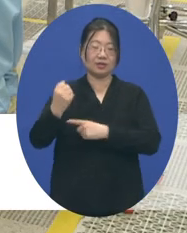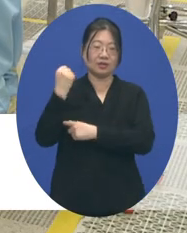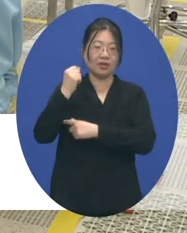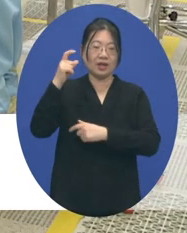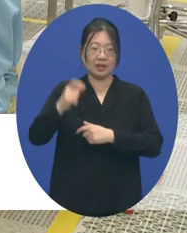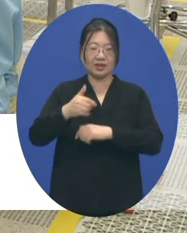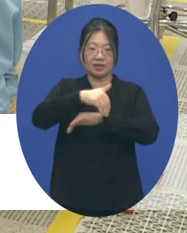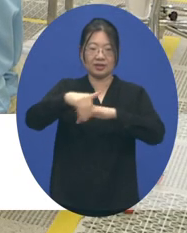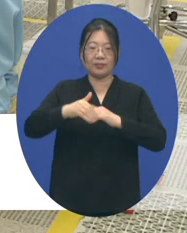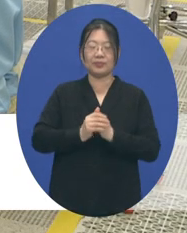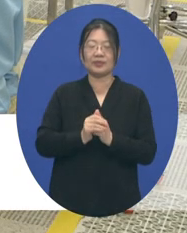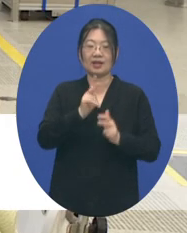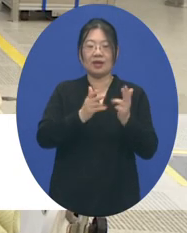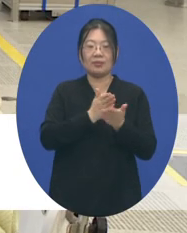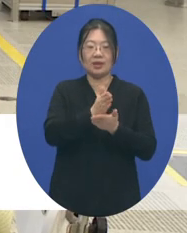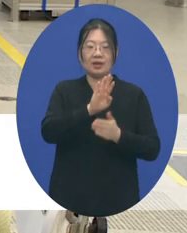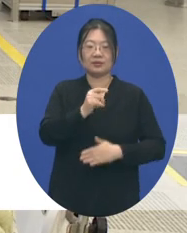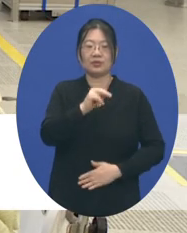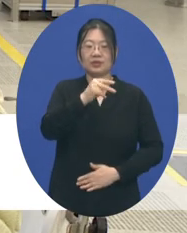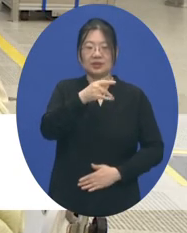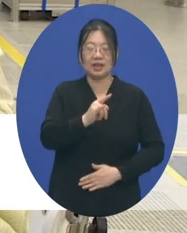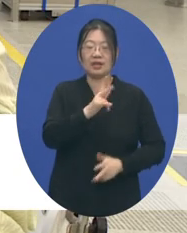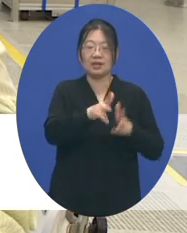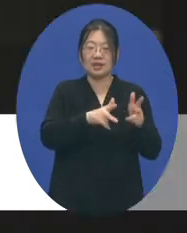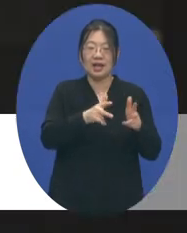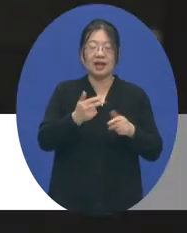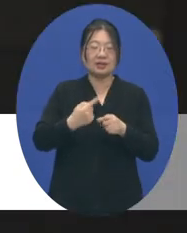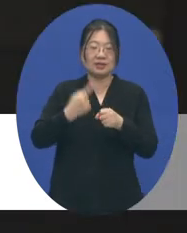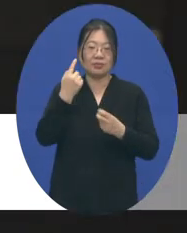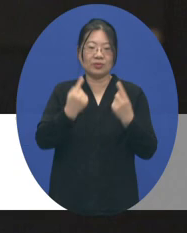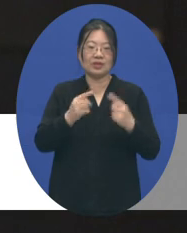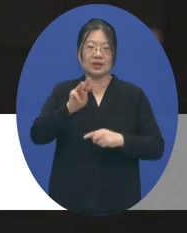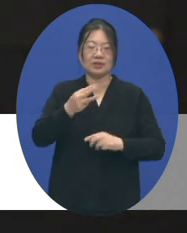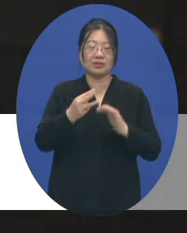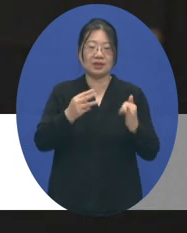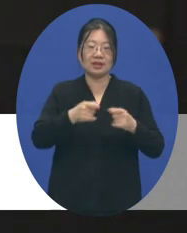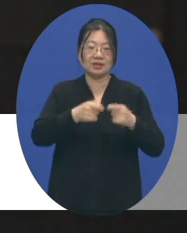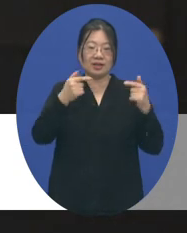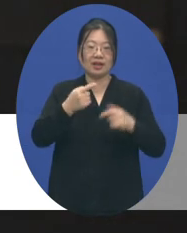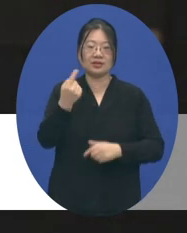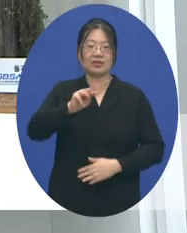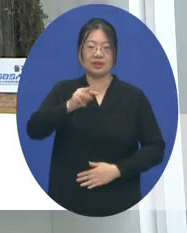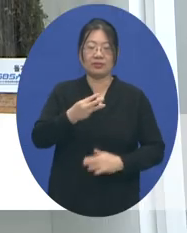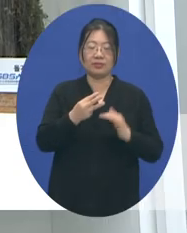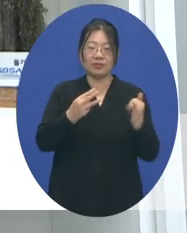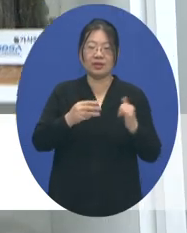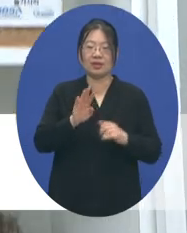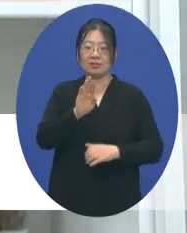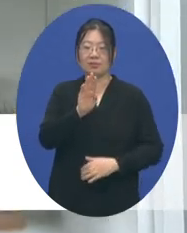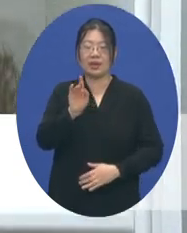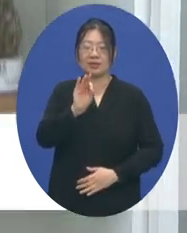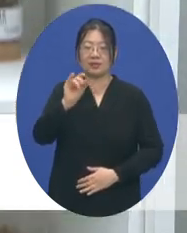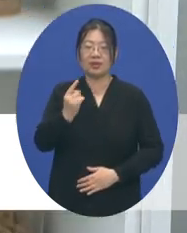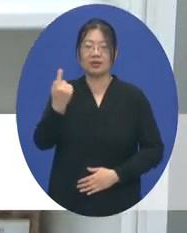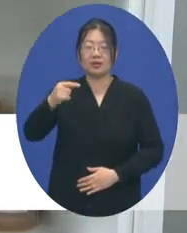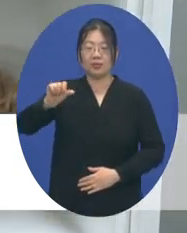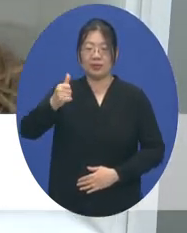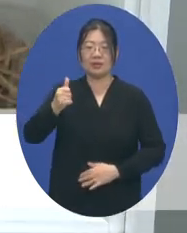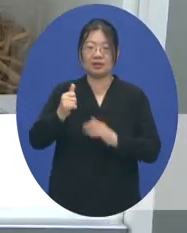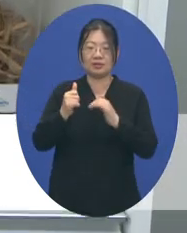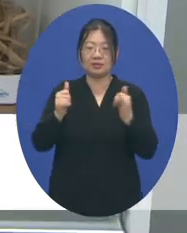계획입니다. 산업별로 보면 반도체 산업에서는 지난해보다 300명 증가한 1,300명, 바이오는